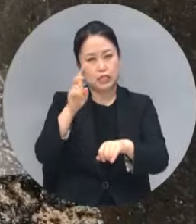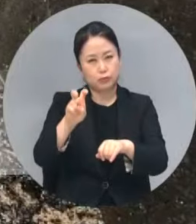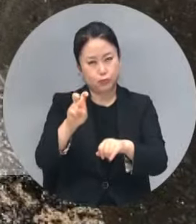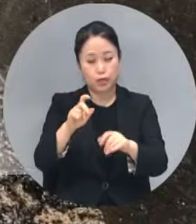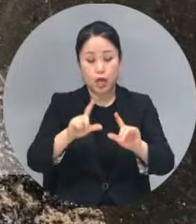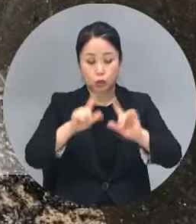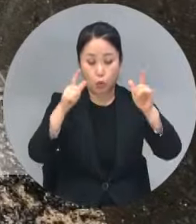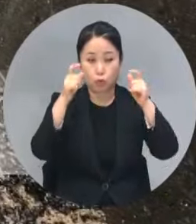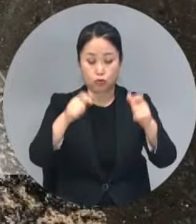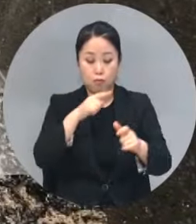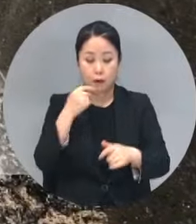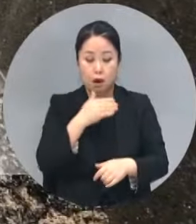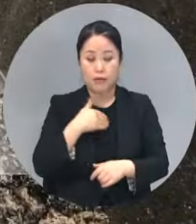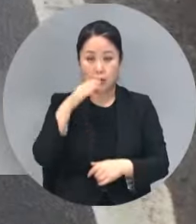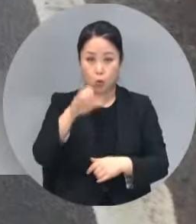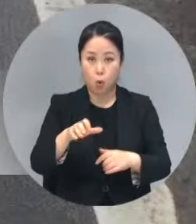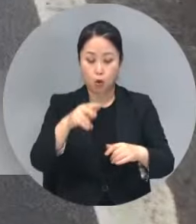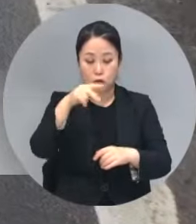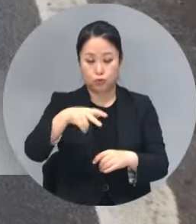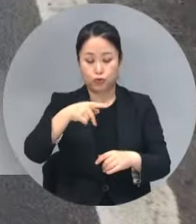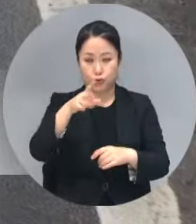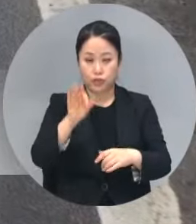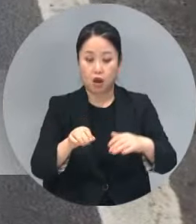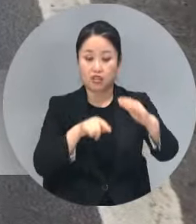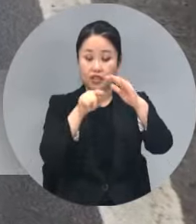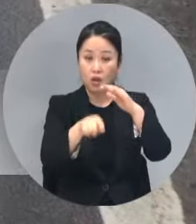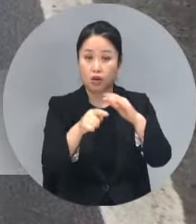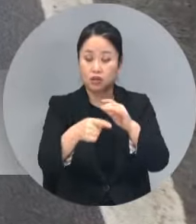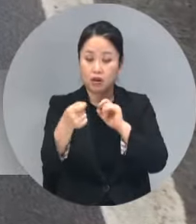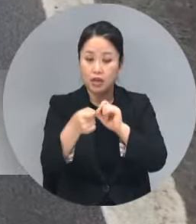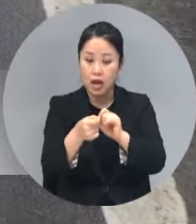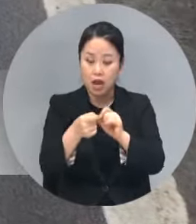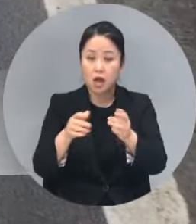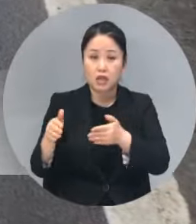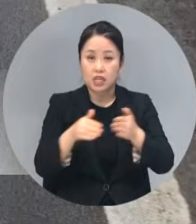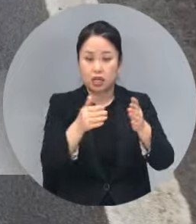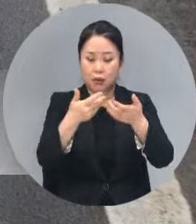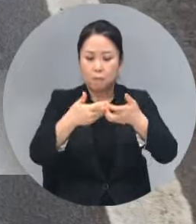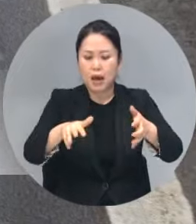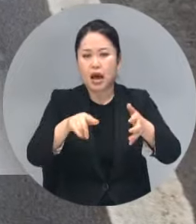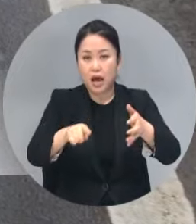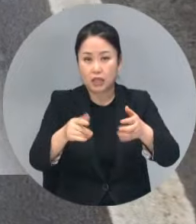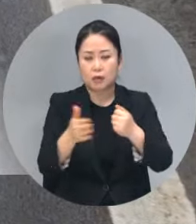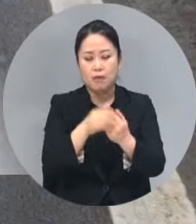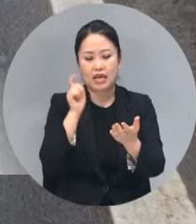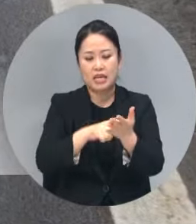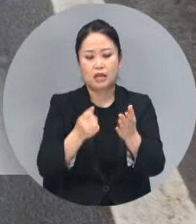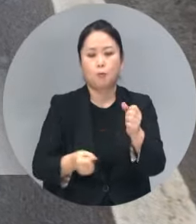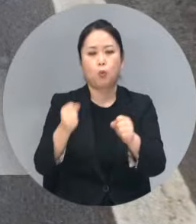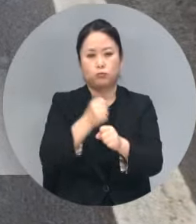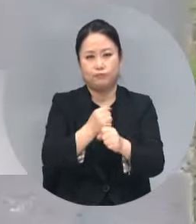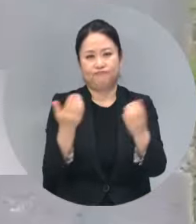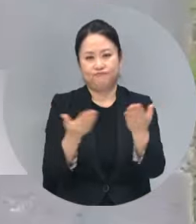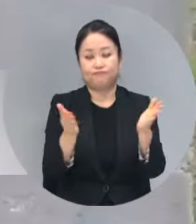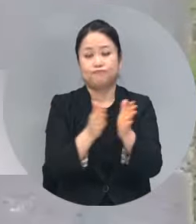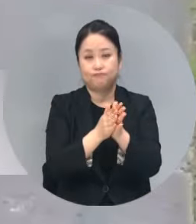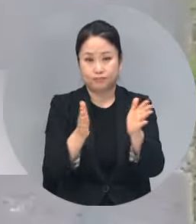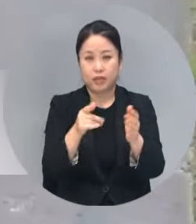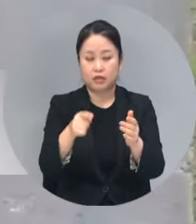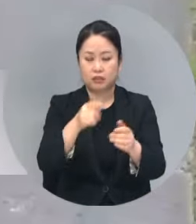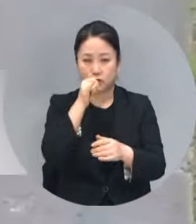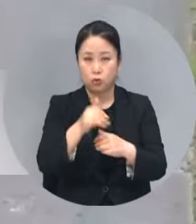범일동 수정터널 인근 도로에서 도로 파임 현상이 발생해 긴급 복구 작업이 벌어졌습니다 또